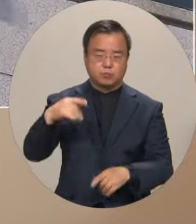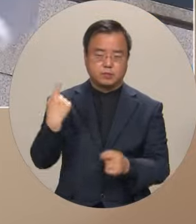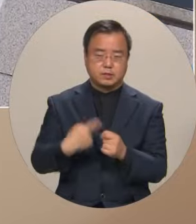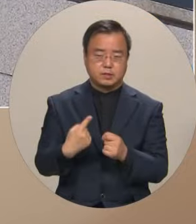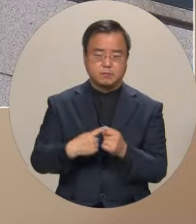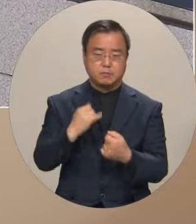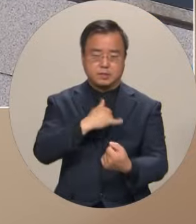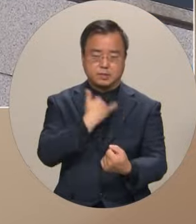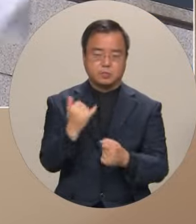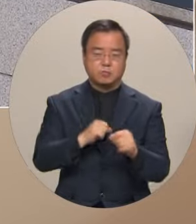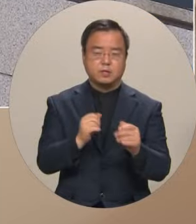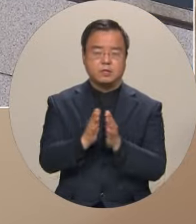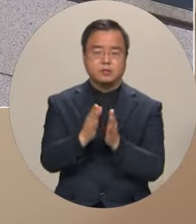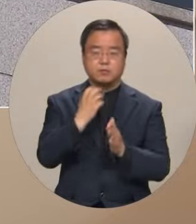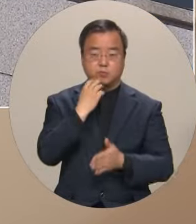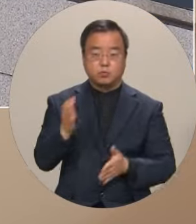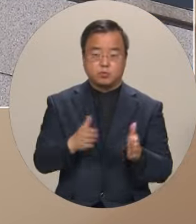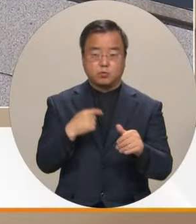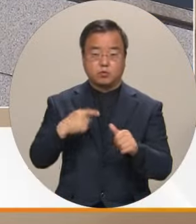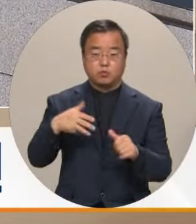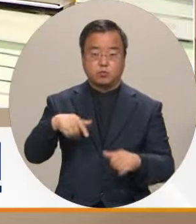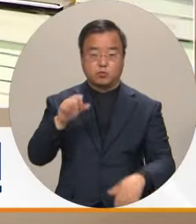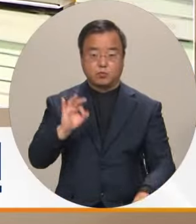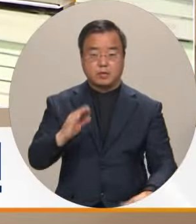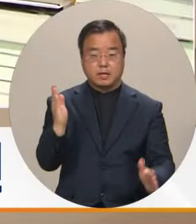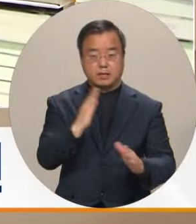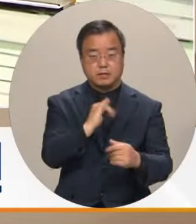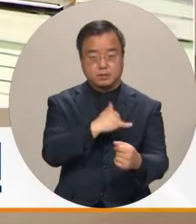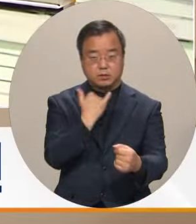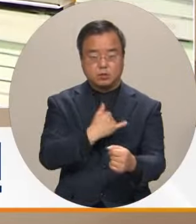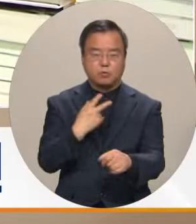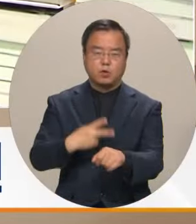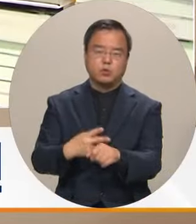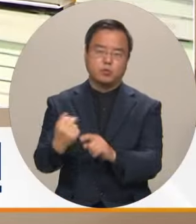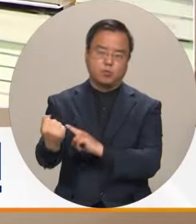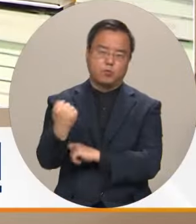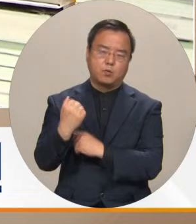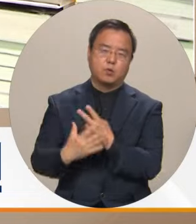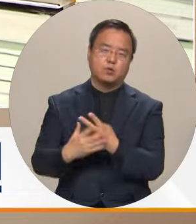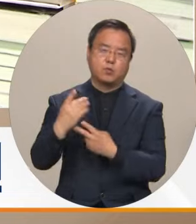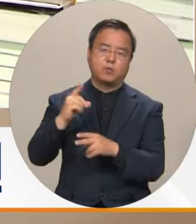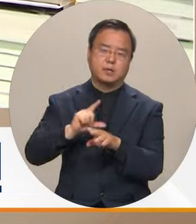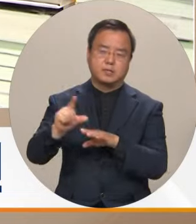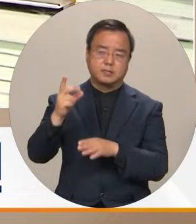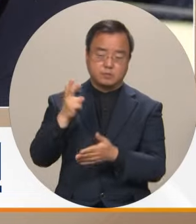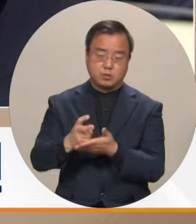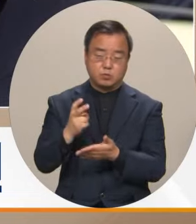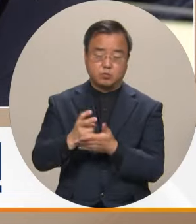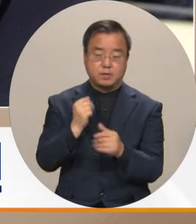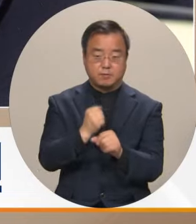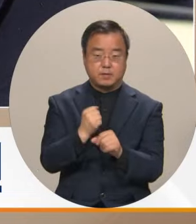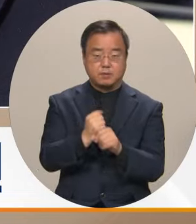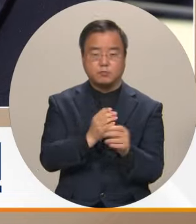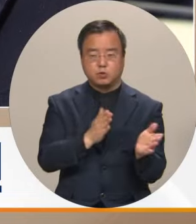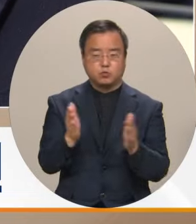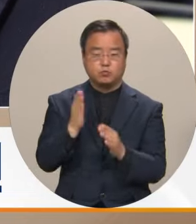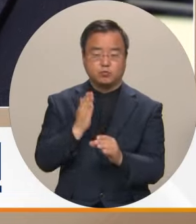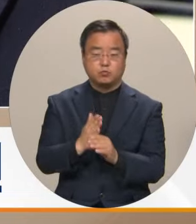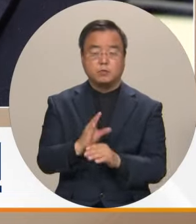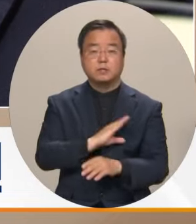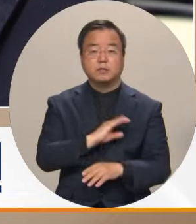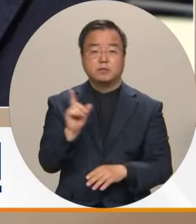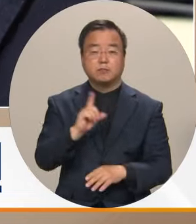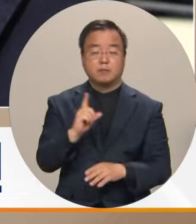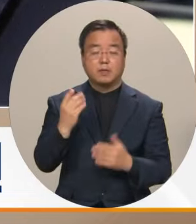시행한 경기도 교육청은 학생 인권과 교권을 통합한 조례 제정을 추진 하고 있습니다 조례 이름은